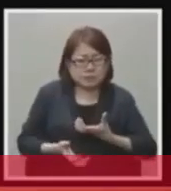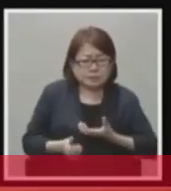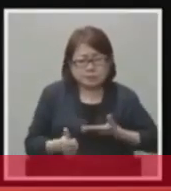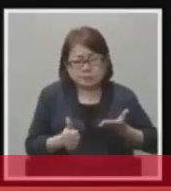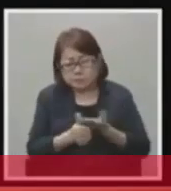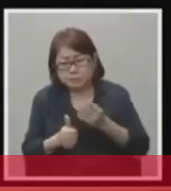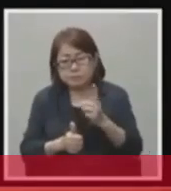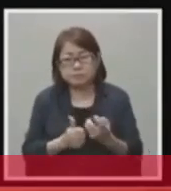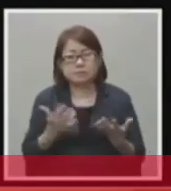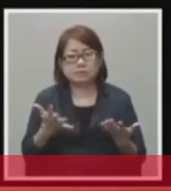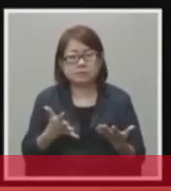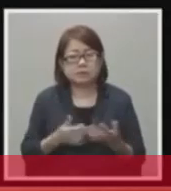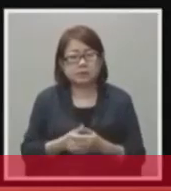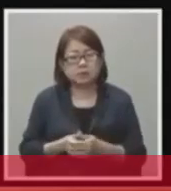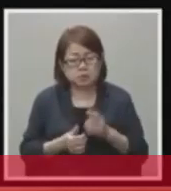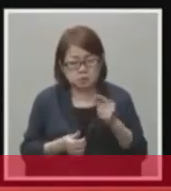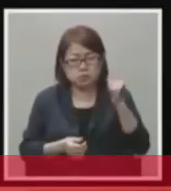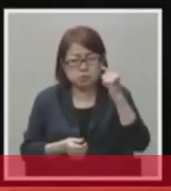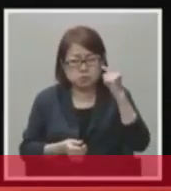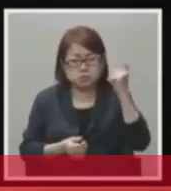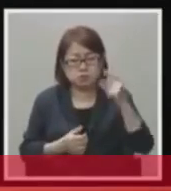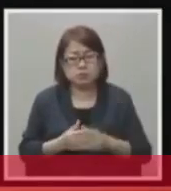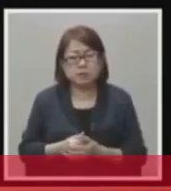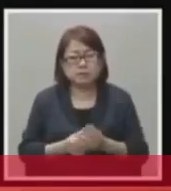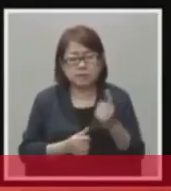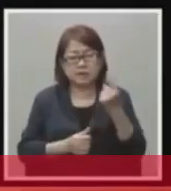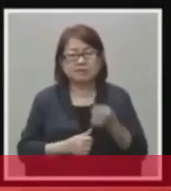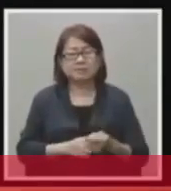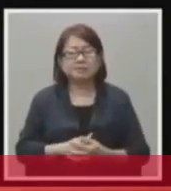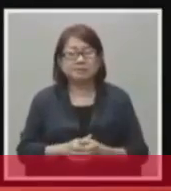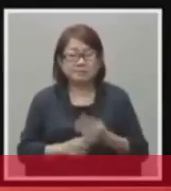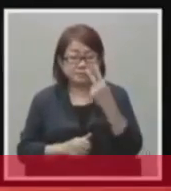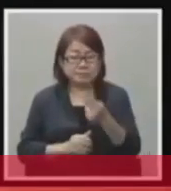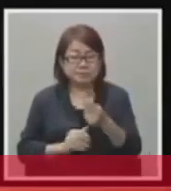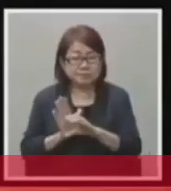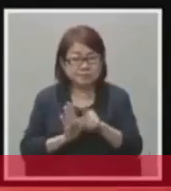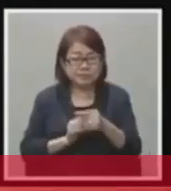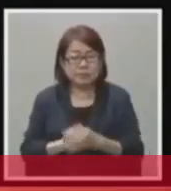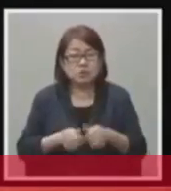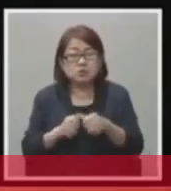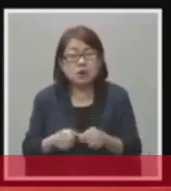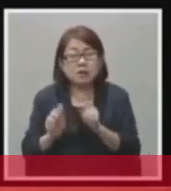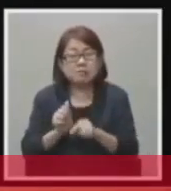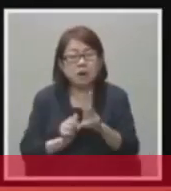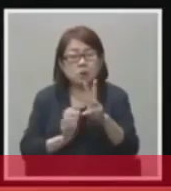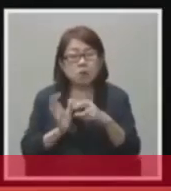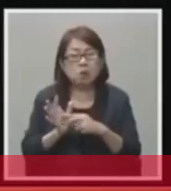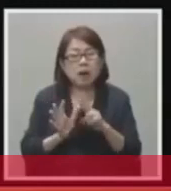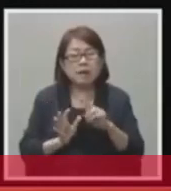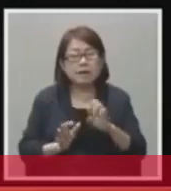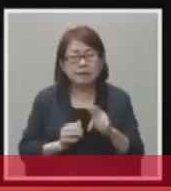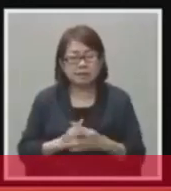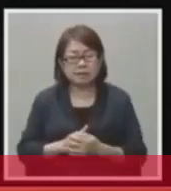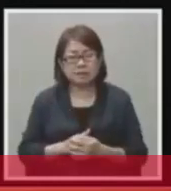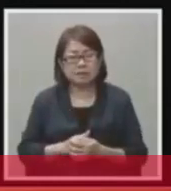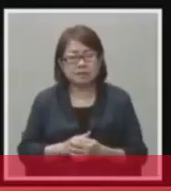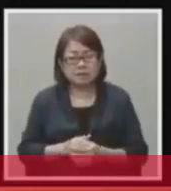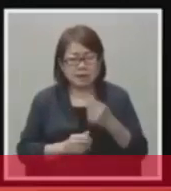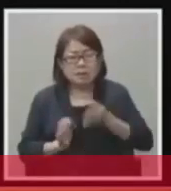ท่านต้องเข้าใจเชิญอีกที่ครับนี่คือบ่อนที่อำเภอวารินผมก็ผ่านบ่อยมอง